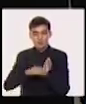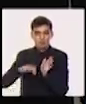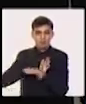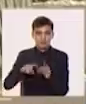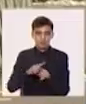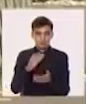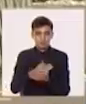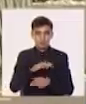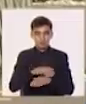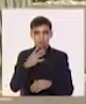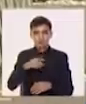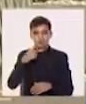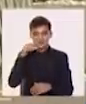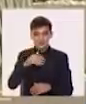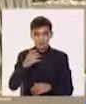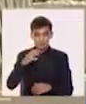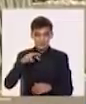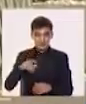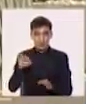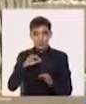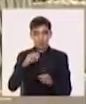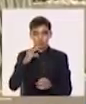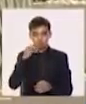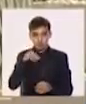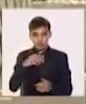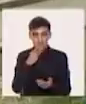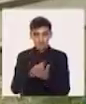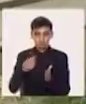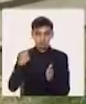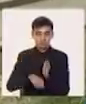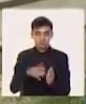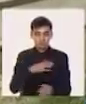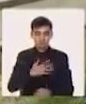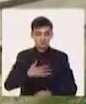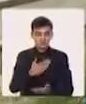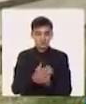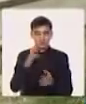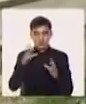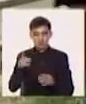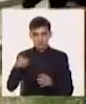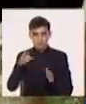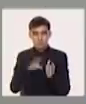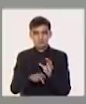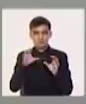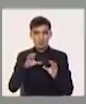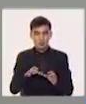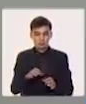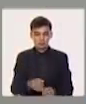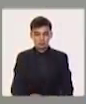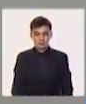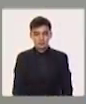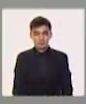тіпті 42.500 теңге түскен шоттарына шектеу қойылғанына алаңдаулы. Заңгер бұл заңсыз дейді. Үш